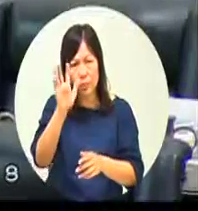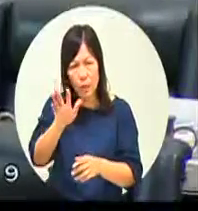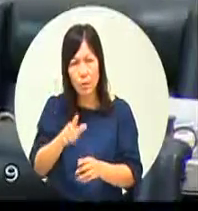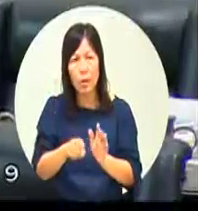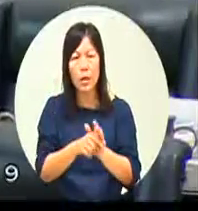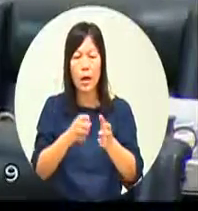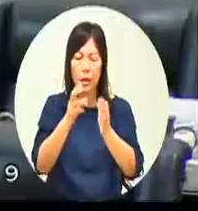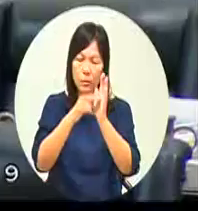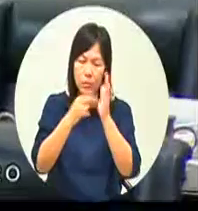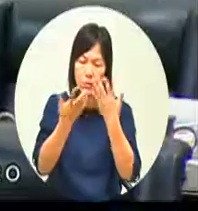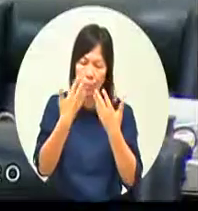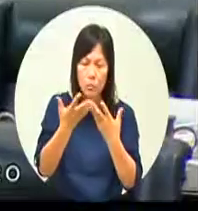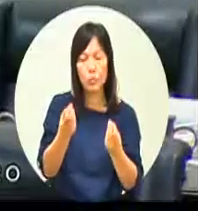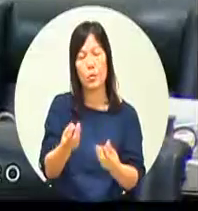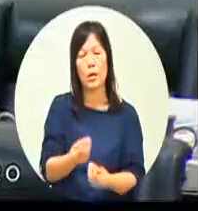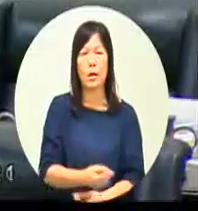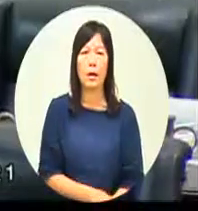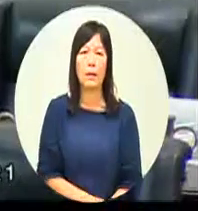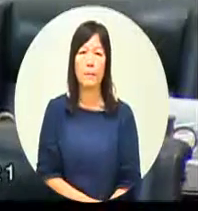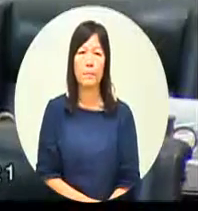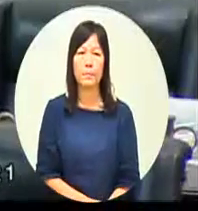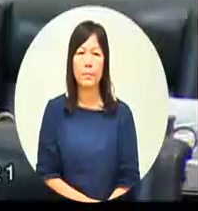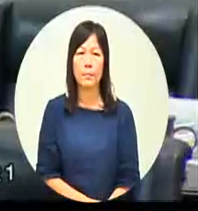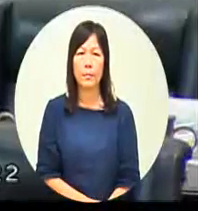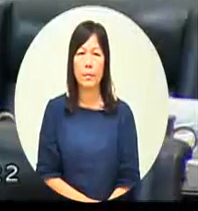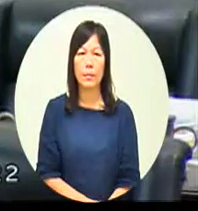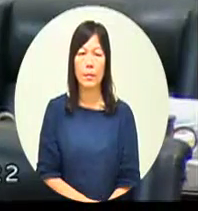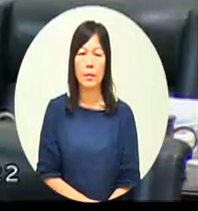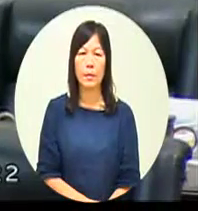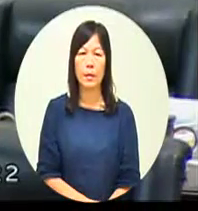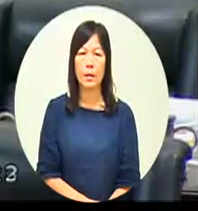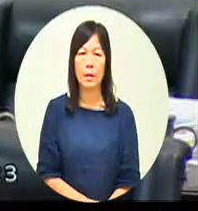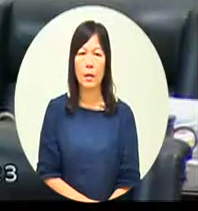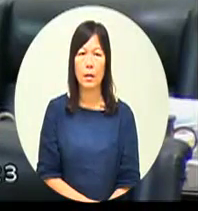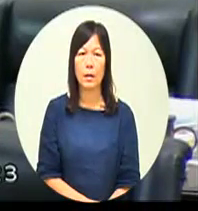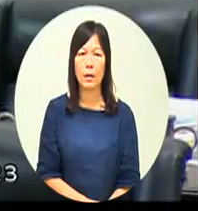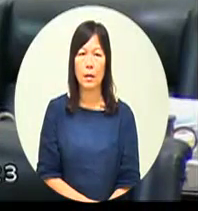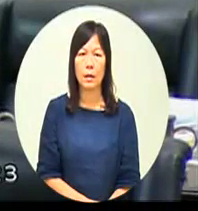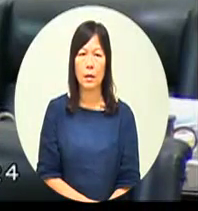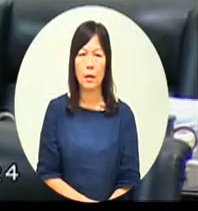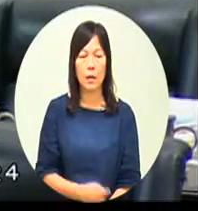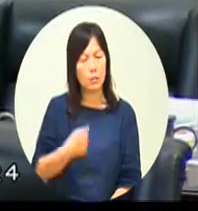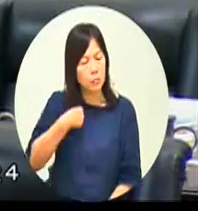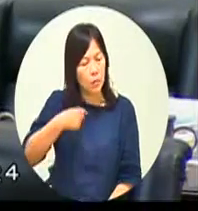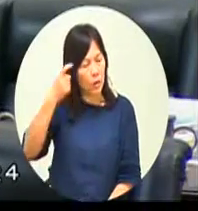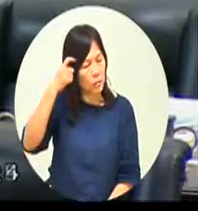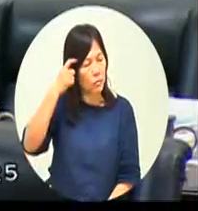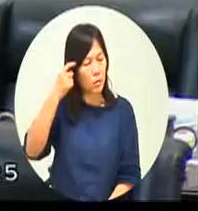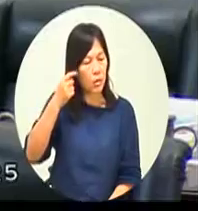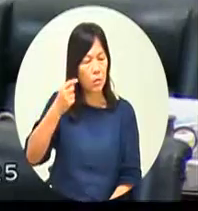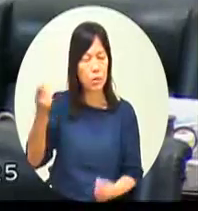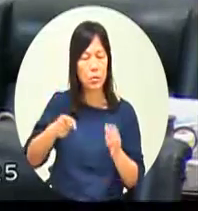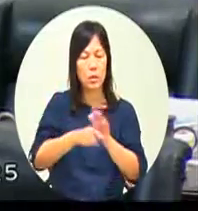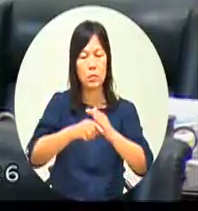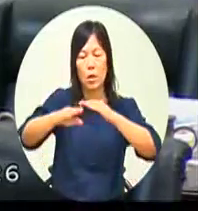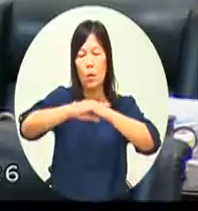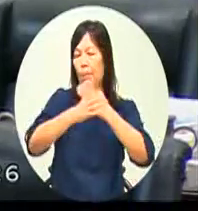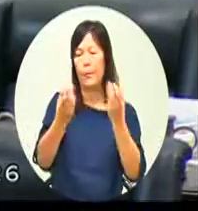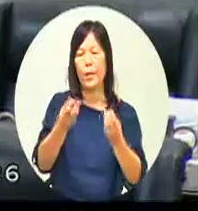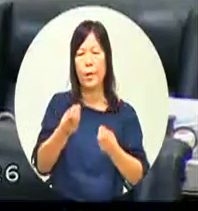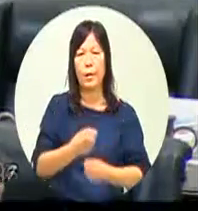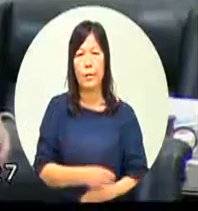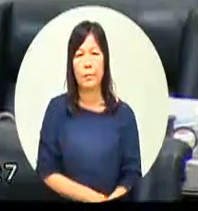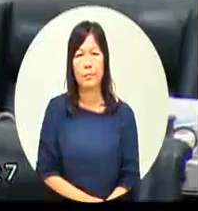人讲个清楚啊，所以我感觉吼，安尼个比较吼不公平原则啦，